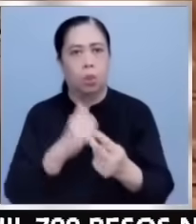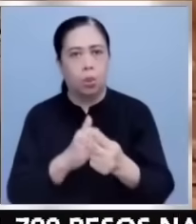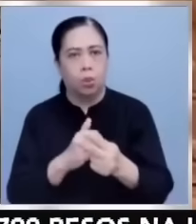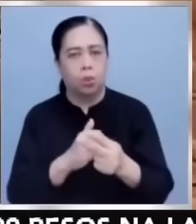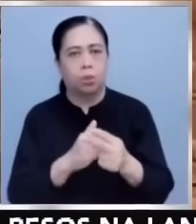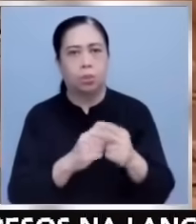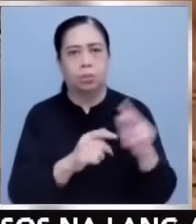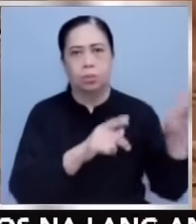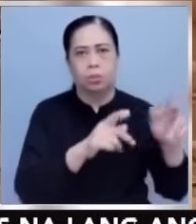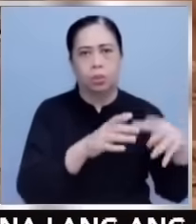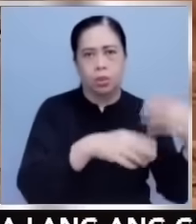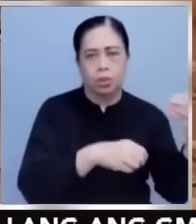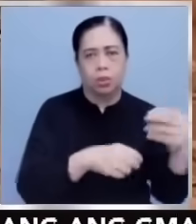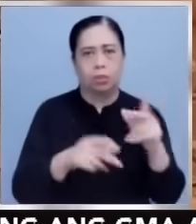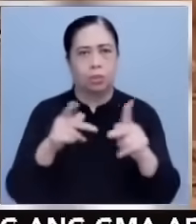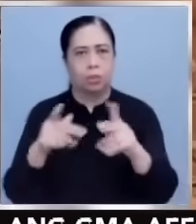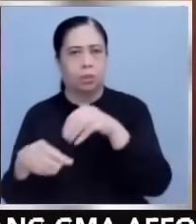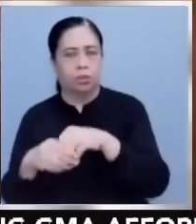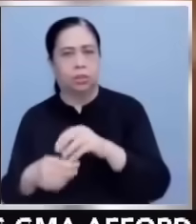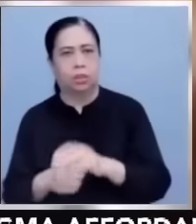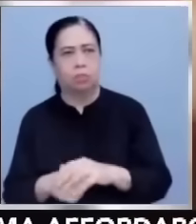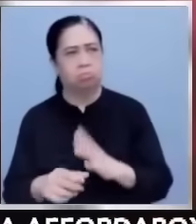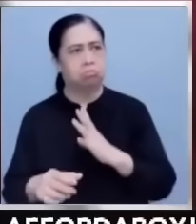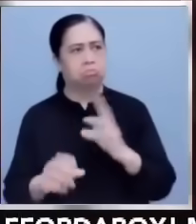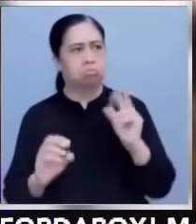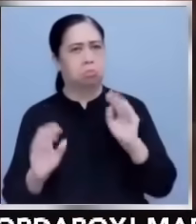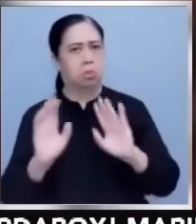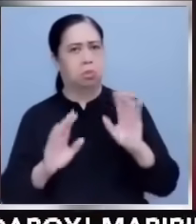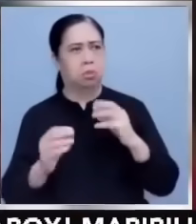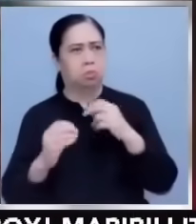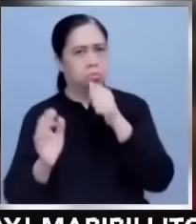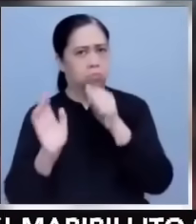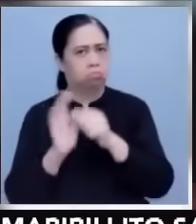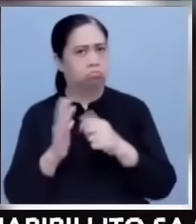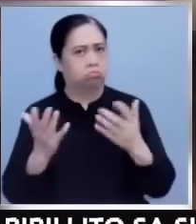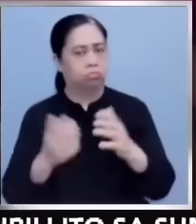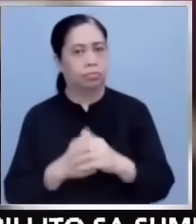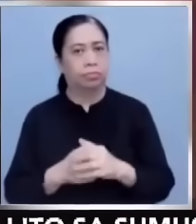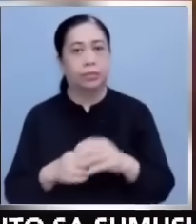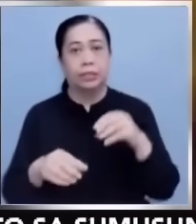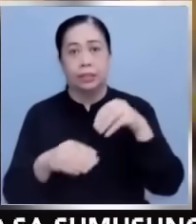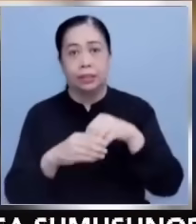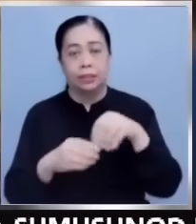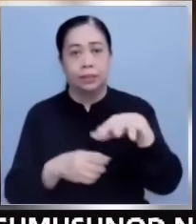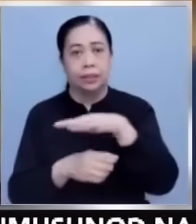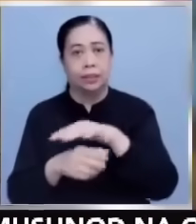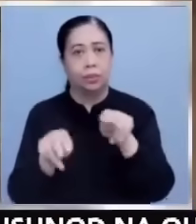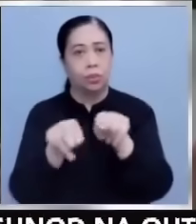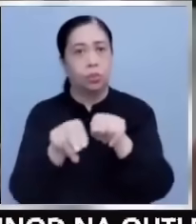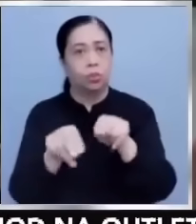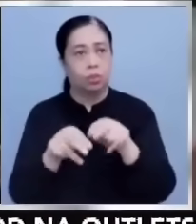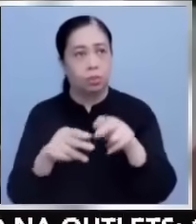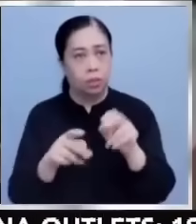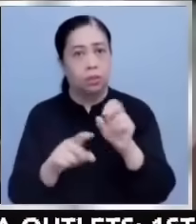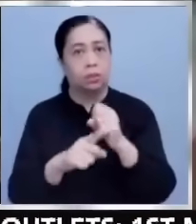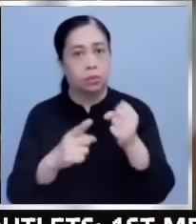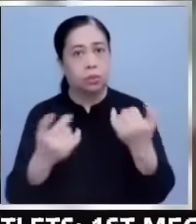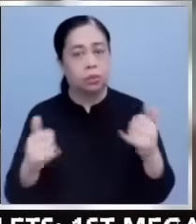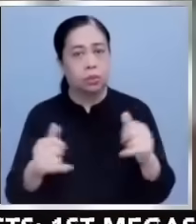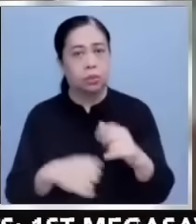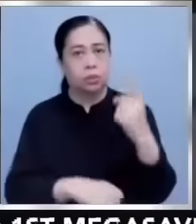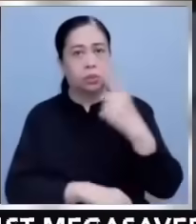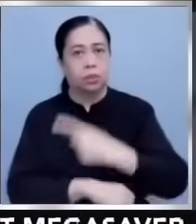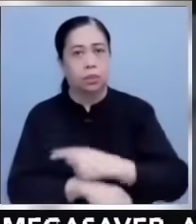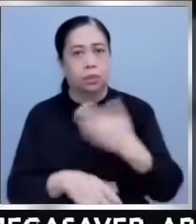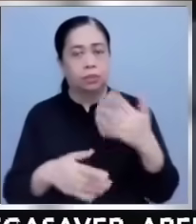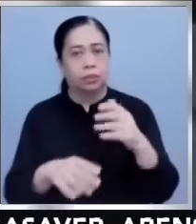lang po, walang problema kasi wala naman kaming tinatago. Habang sa loob ng sityo, normal naman daw ang sitwasyon. Isang araw matapos